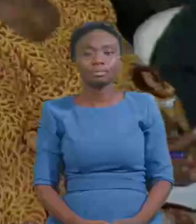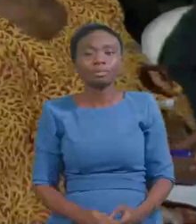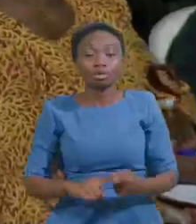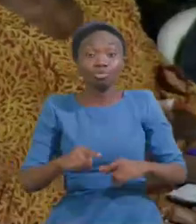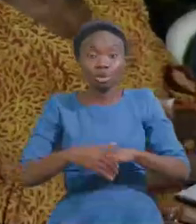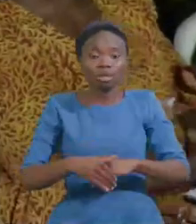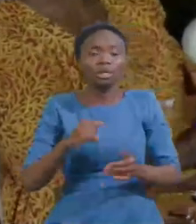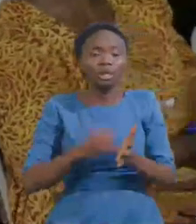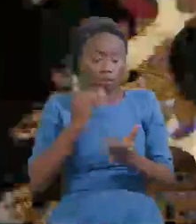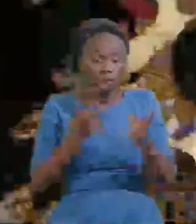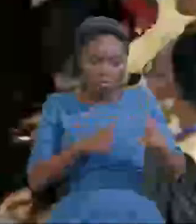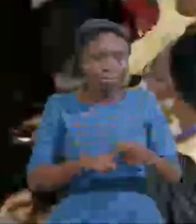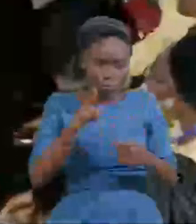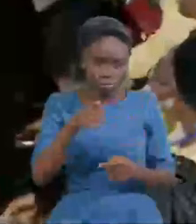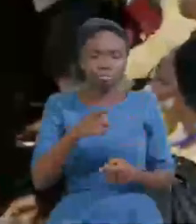Bientôt.